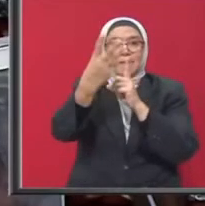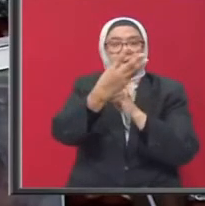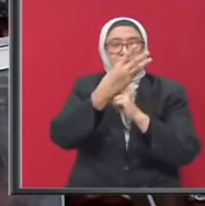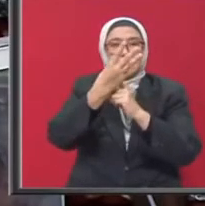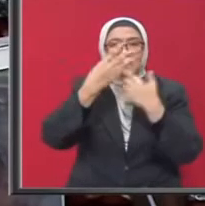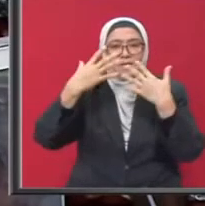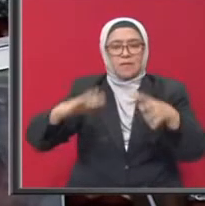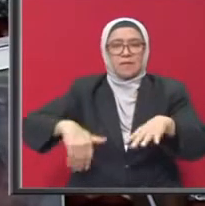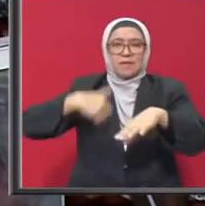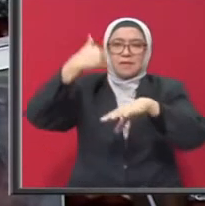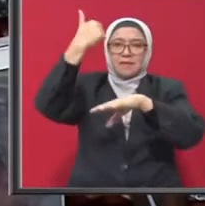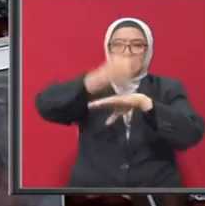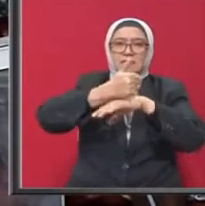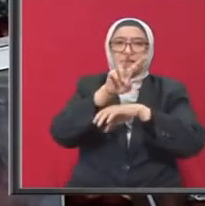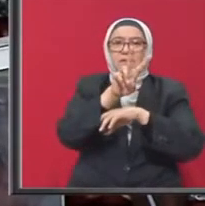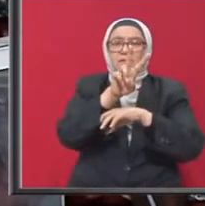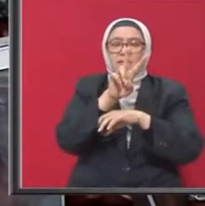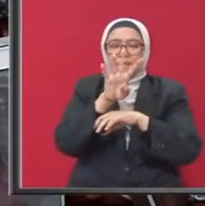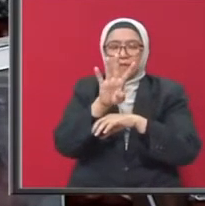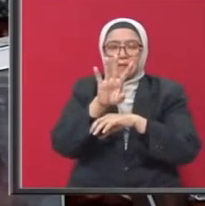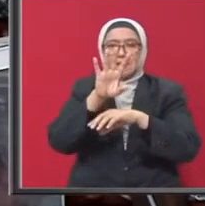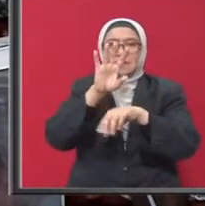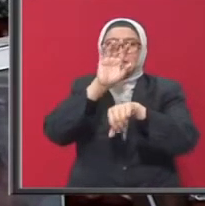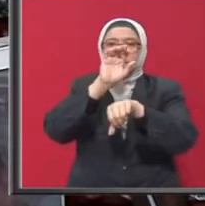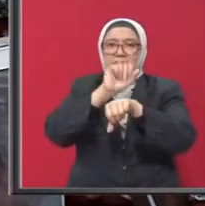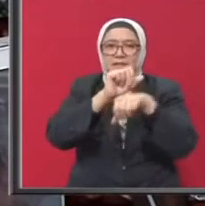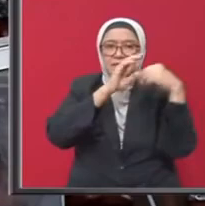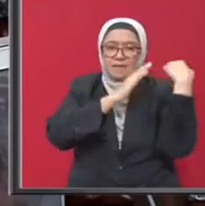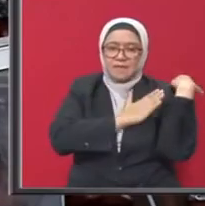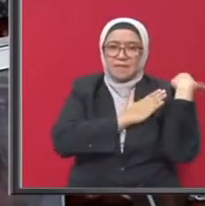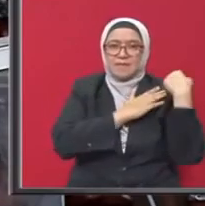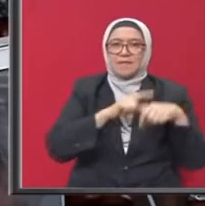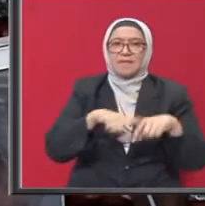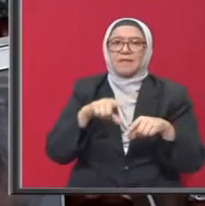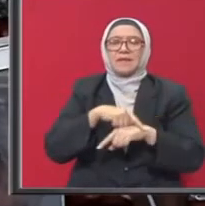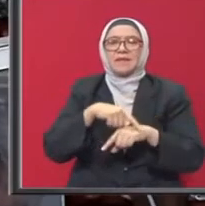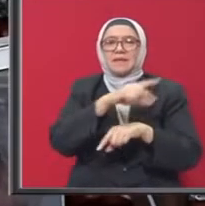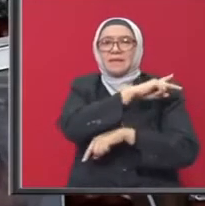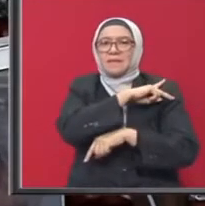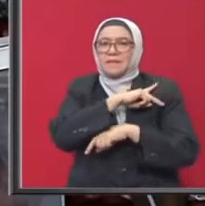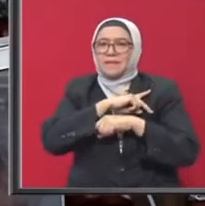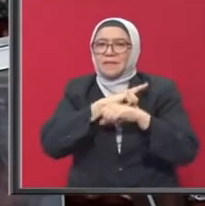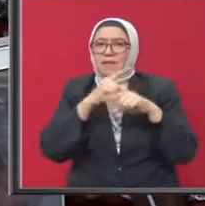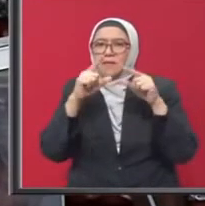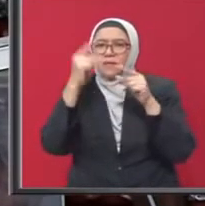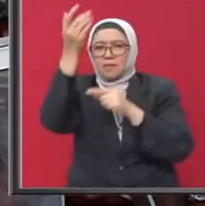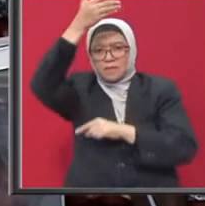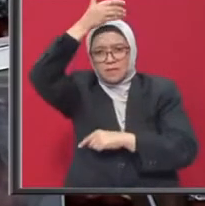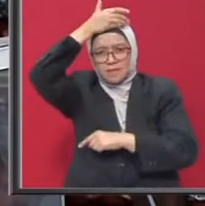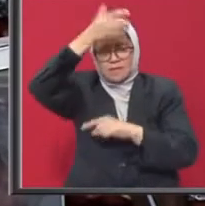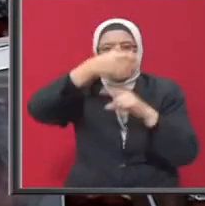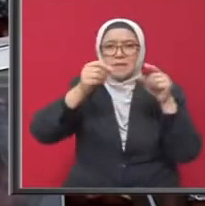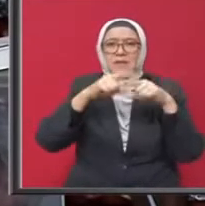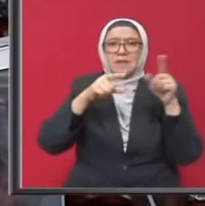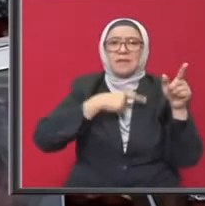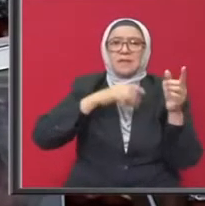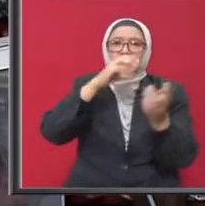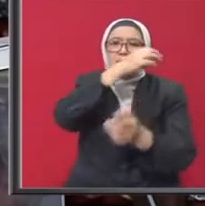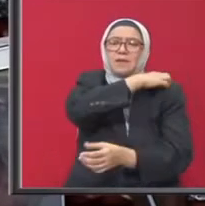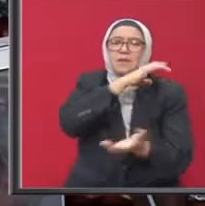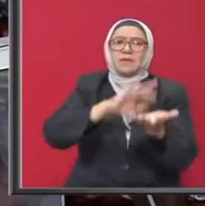jawatan kede jururawat Grey U29 dan 6 jawatan penolong pegawai perubatan Grey